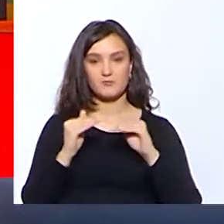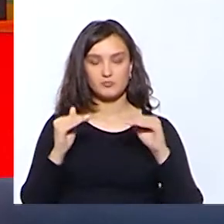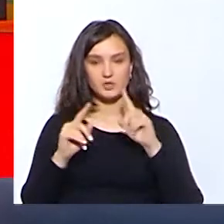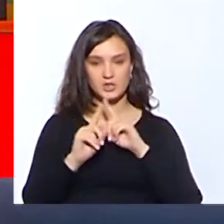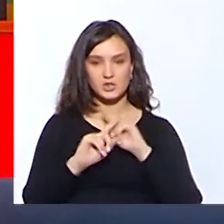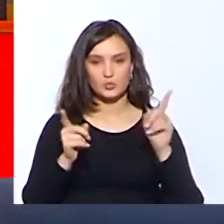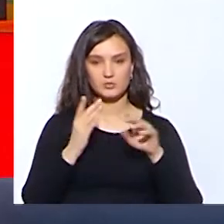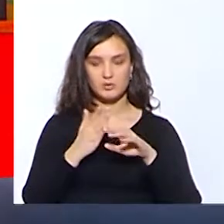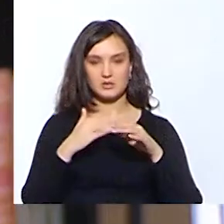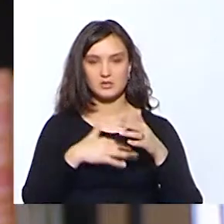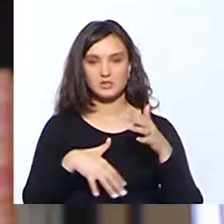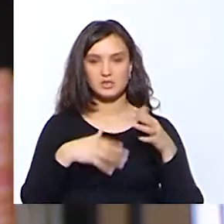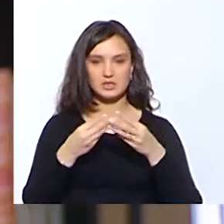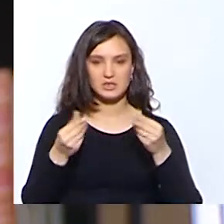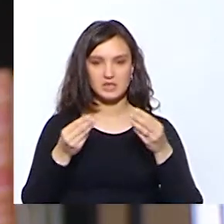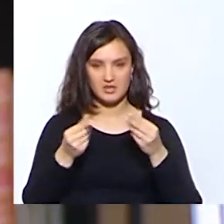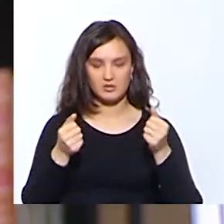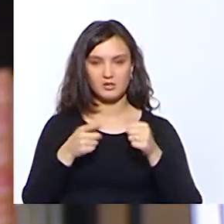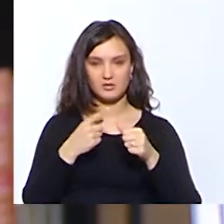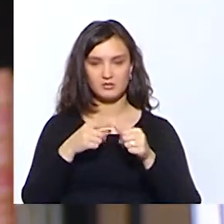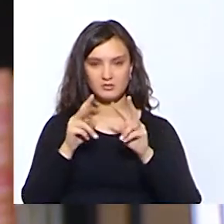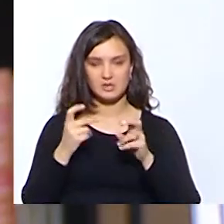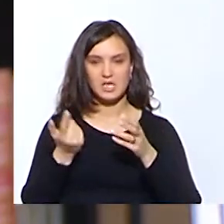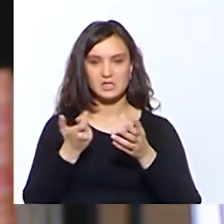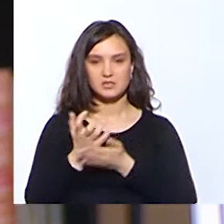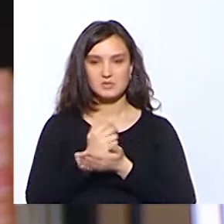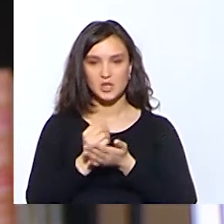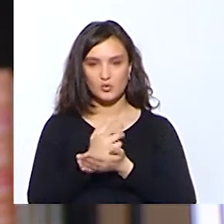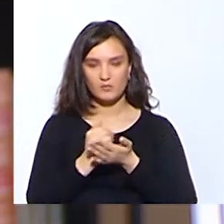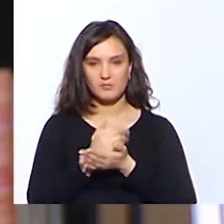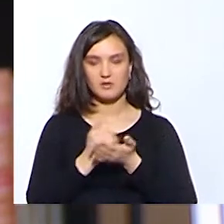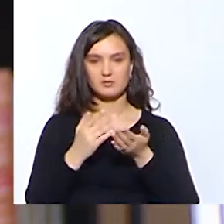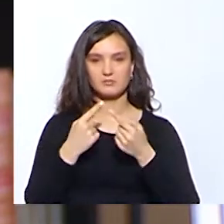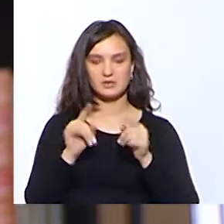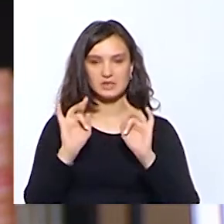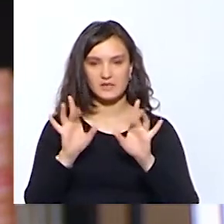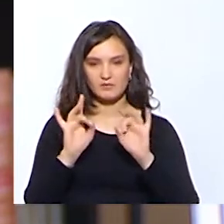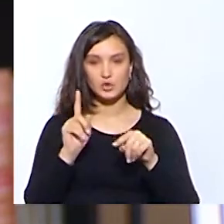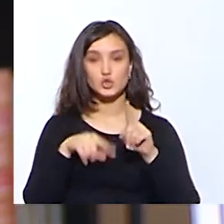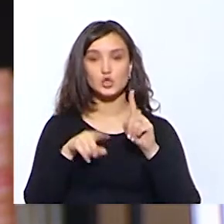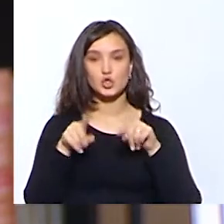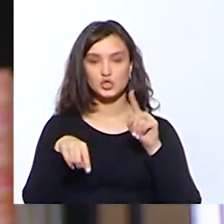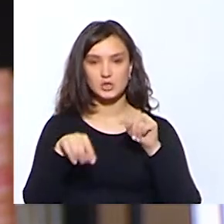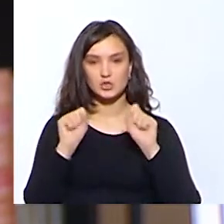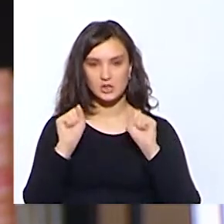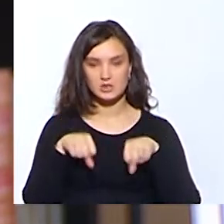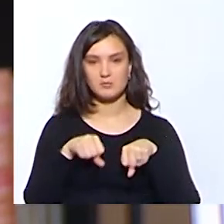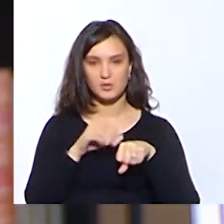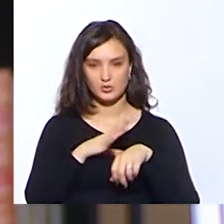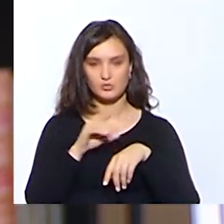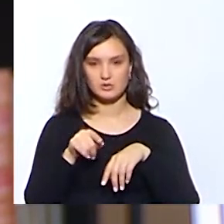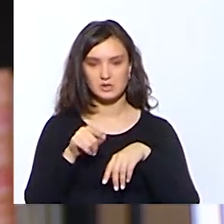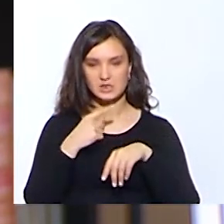განსაკუთრებით ხშირად არის დიარეა, ასე ვთქვათ, გაზების დაგროვება, მეტეორიზმით, კივილი, ზოგჯერ შეიძლება